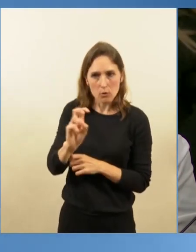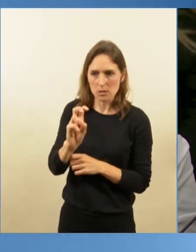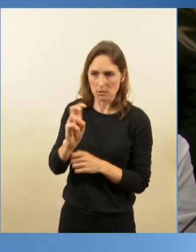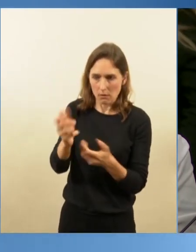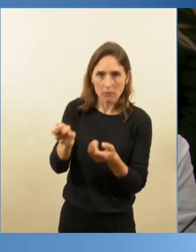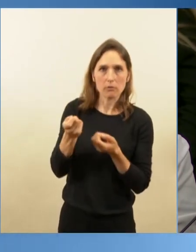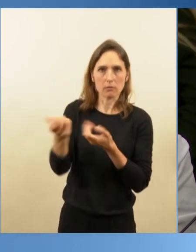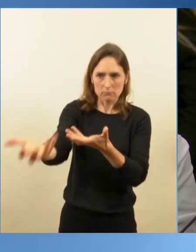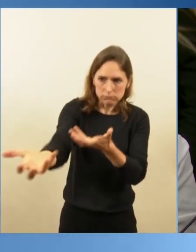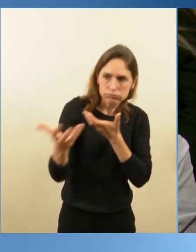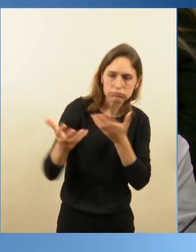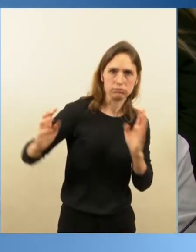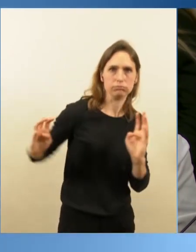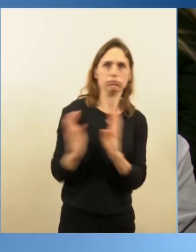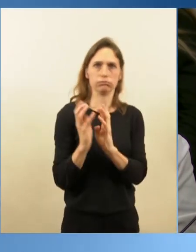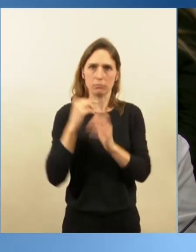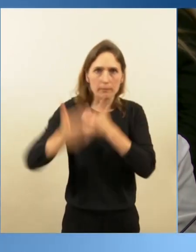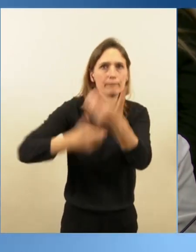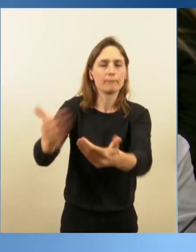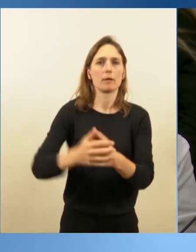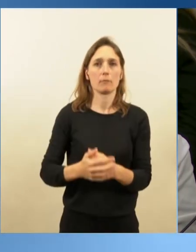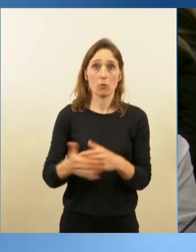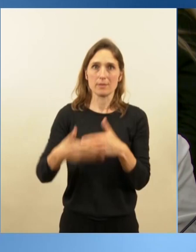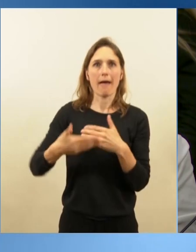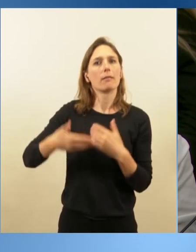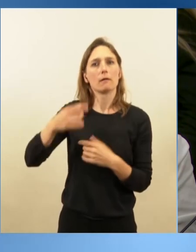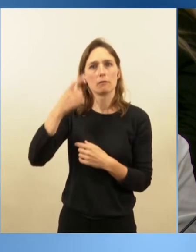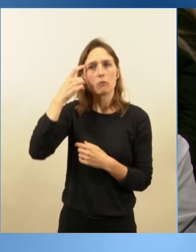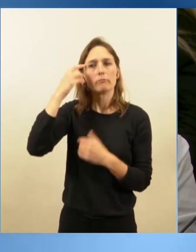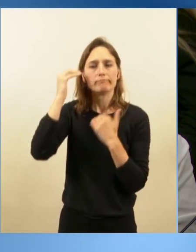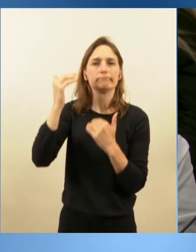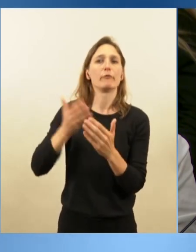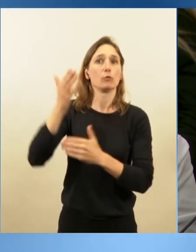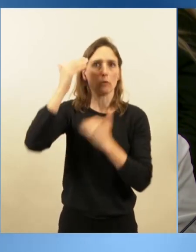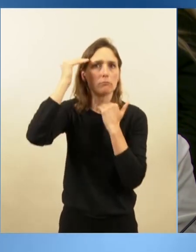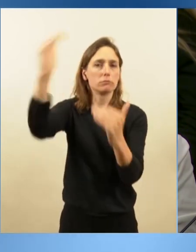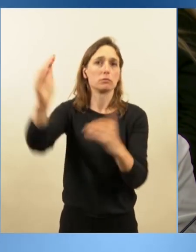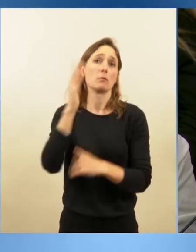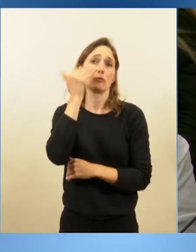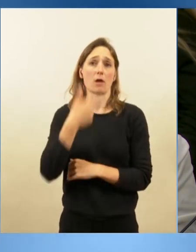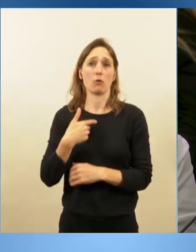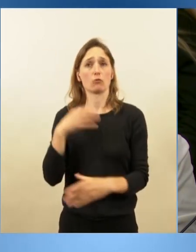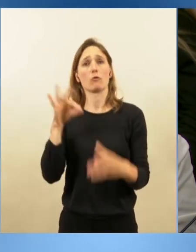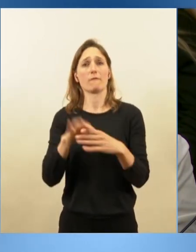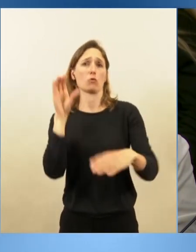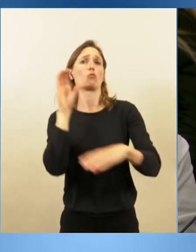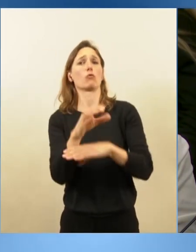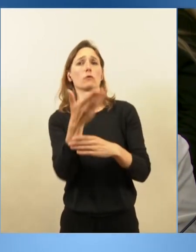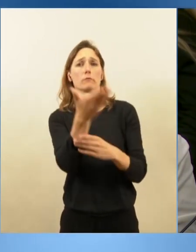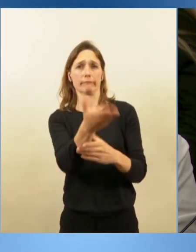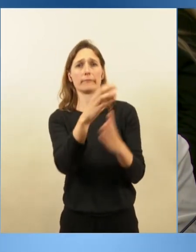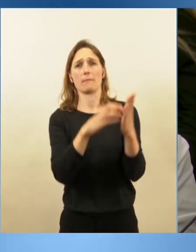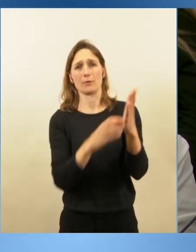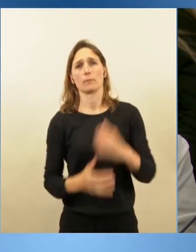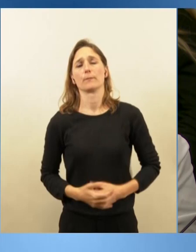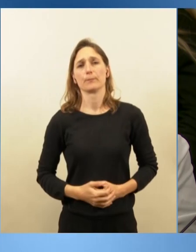permet de croire en l'avenir pour toutes ces raisons de se le maire nous voterons défavorablement à la vie négative que vous exprimez au travers de cette délibération je vous remercie